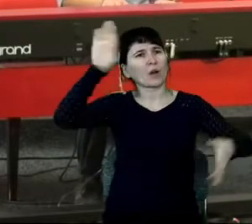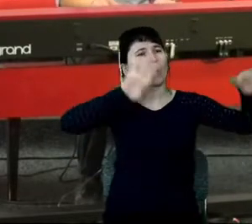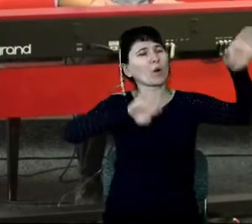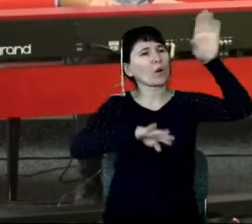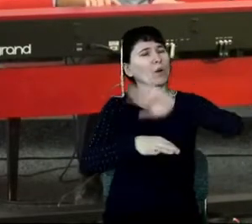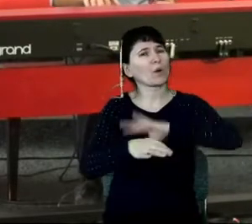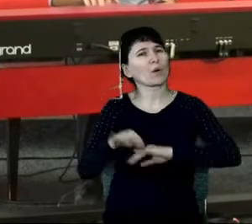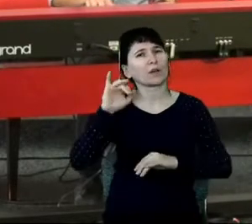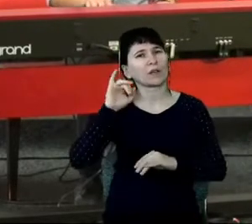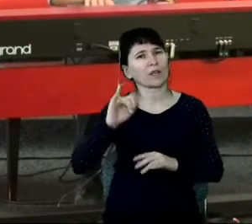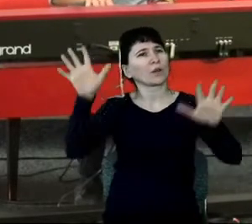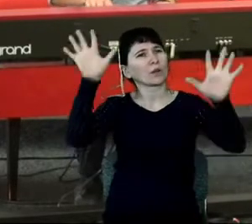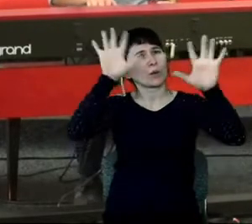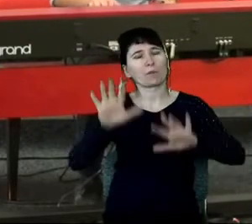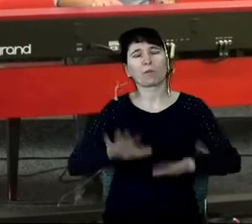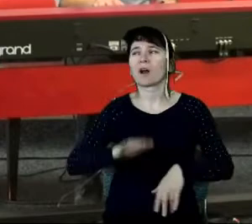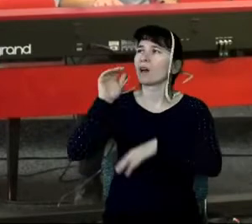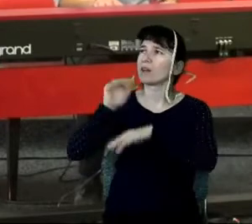хвалите Бога.